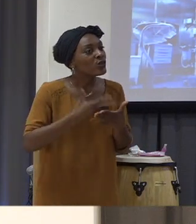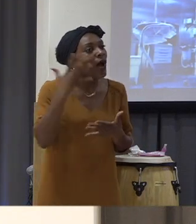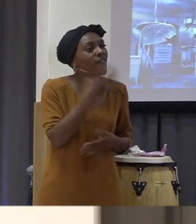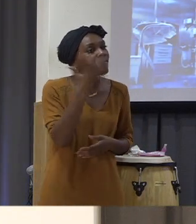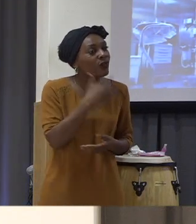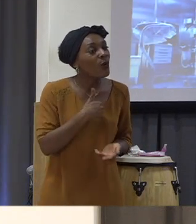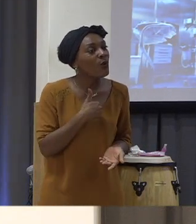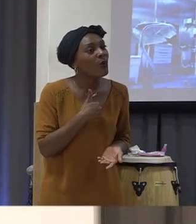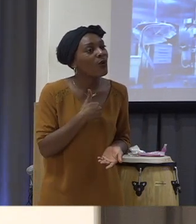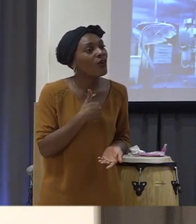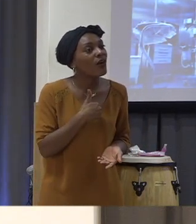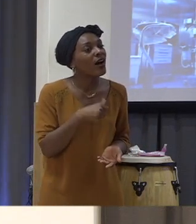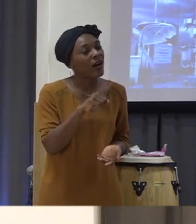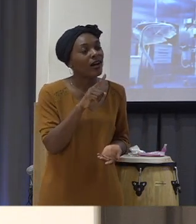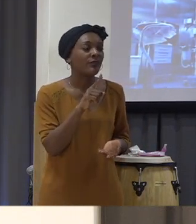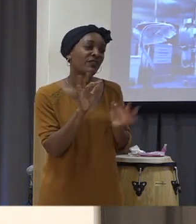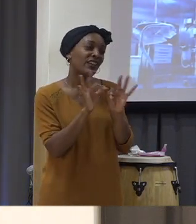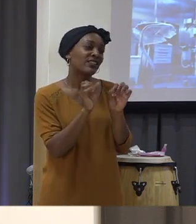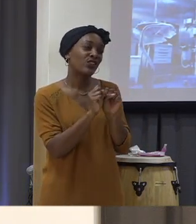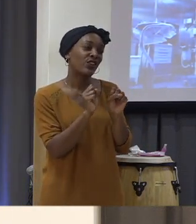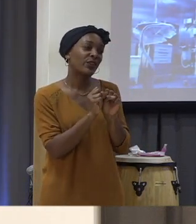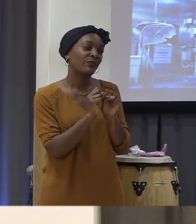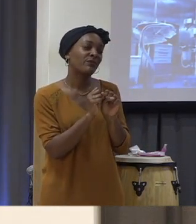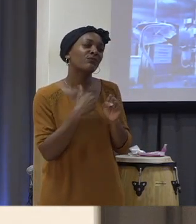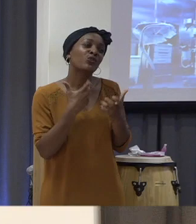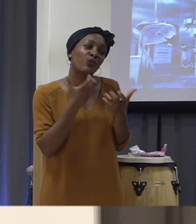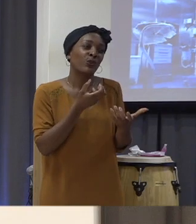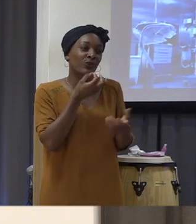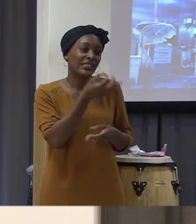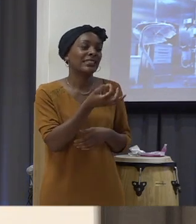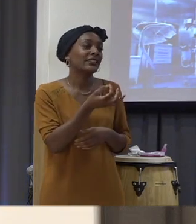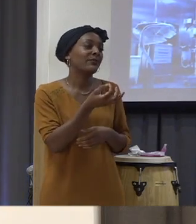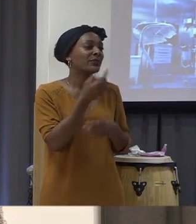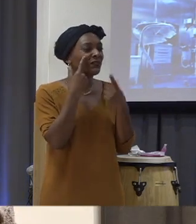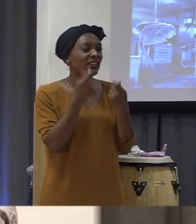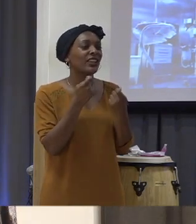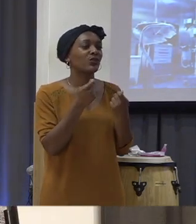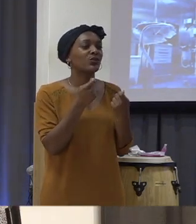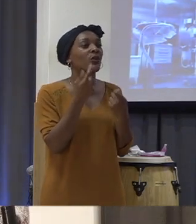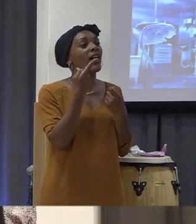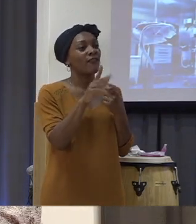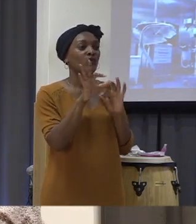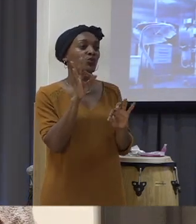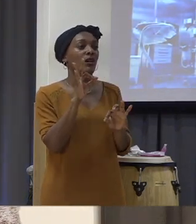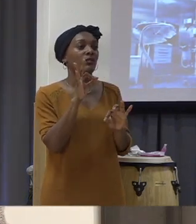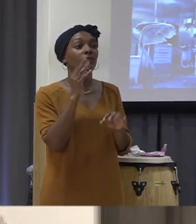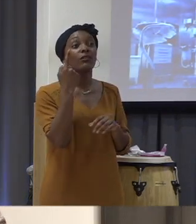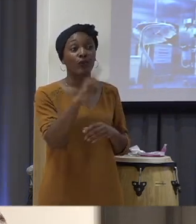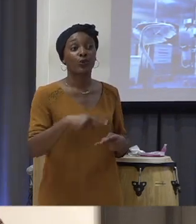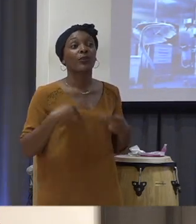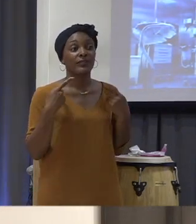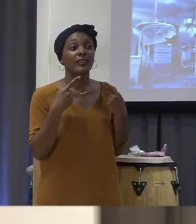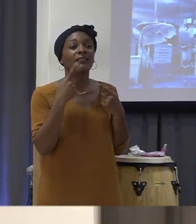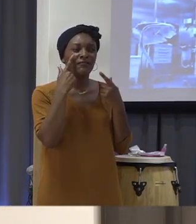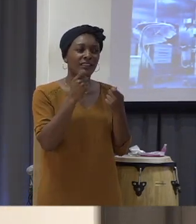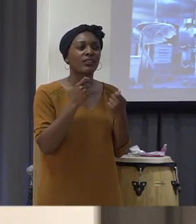Donc c'est pour vous dire, frères et sœurs, j'aimerais vous mettre en garde sur les choix que vous faites dans votre vie,